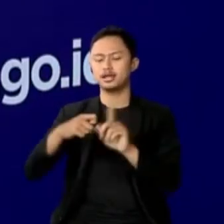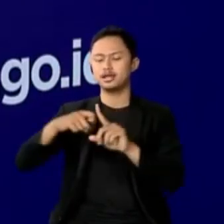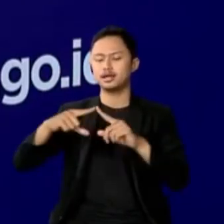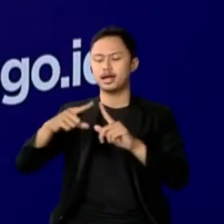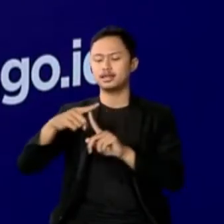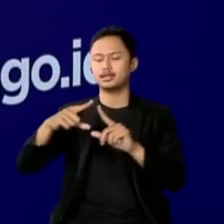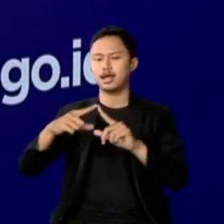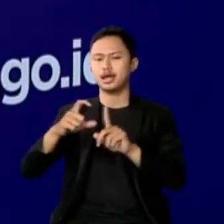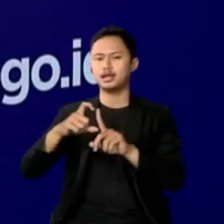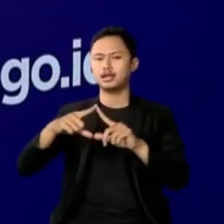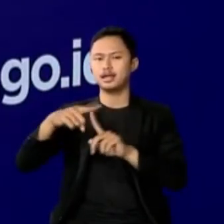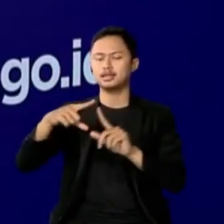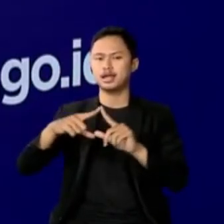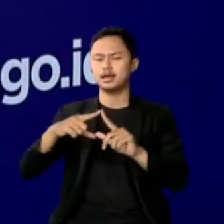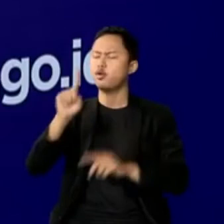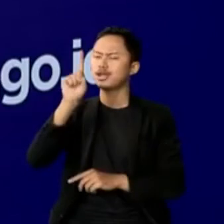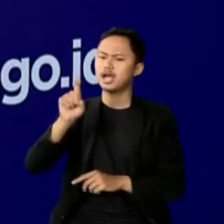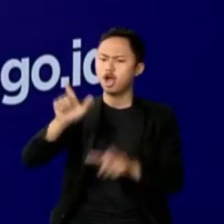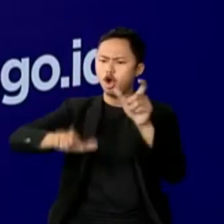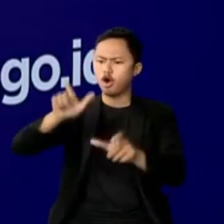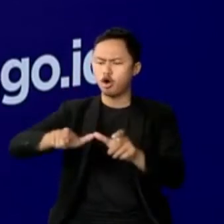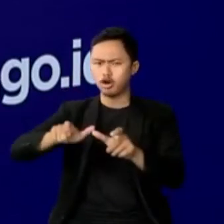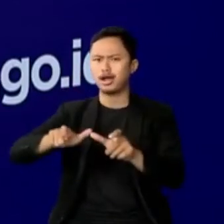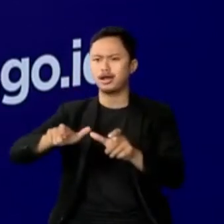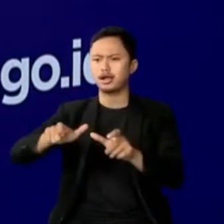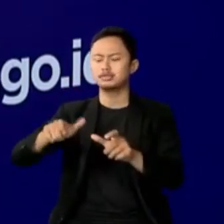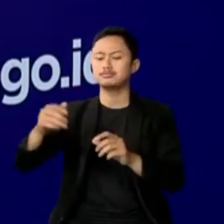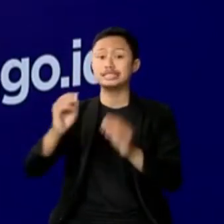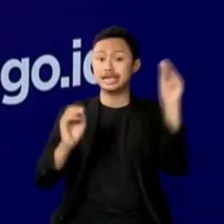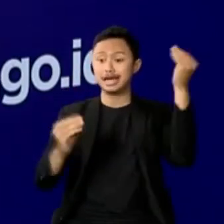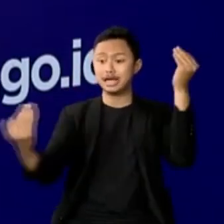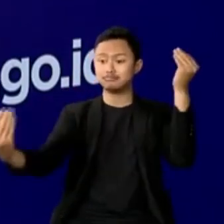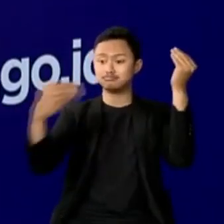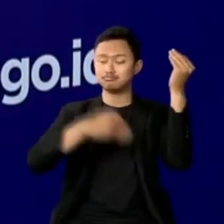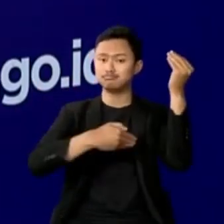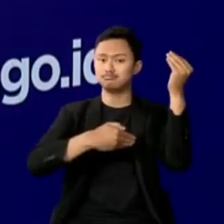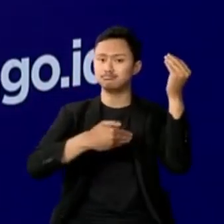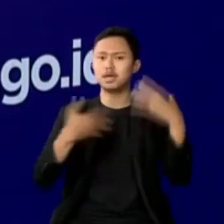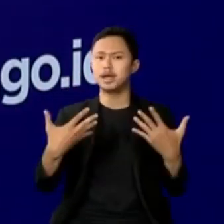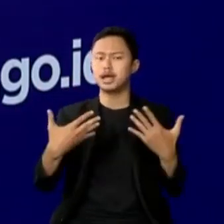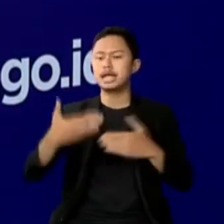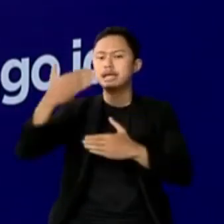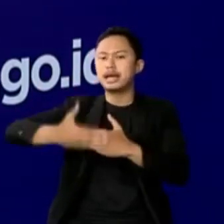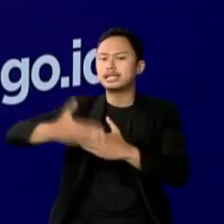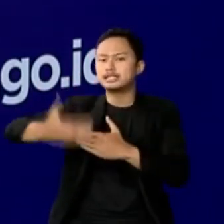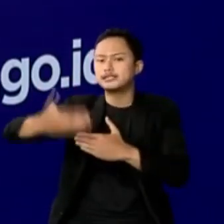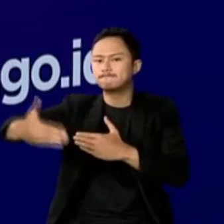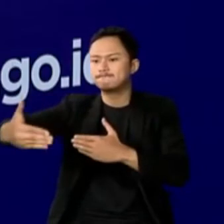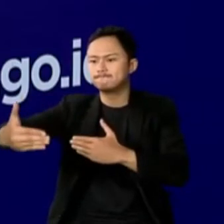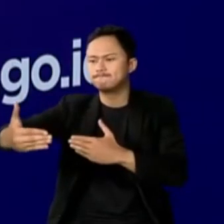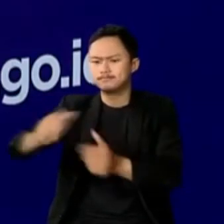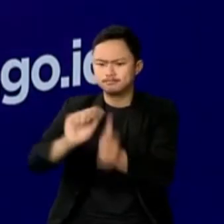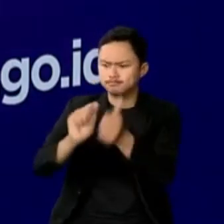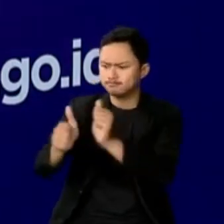untuk bariza Bagaimana mekanisme pemeriksaan orang-orang yang akan masuk ke Jakarta apakah akan ada petugas di perbatasan yang akan memeriksa